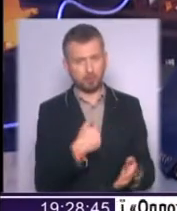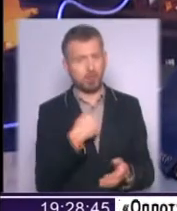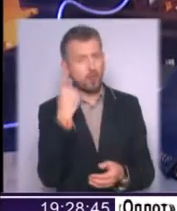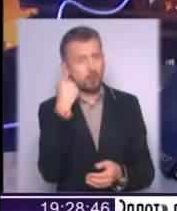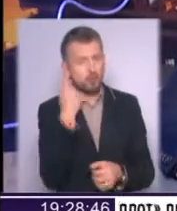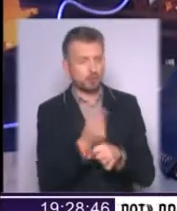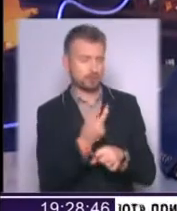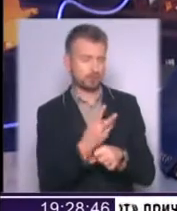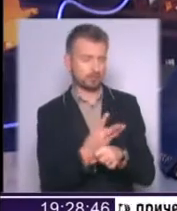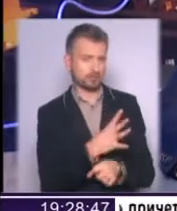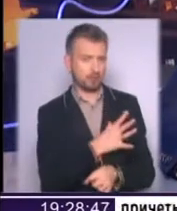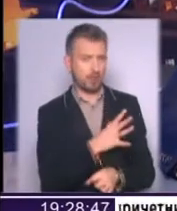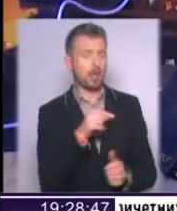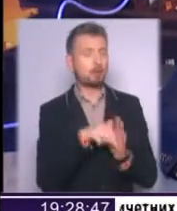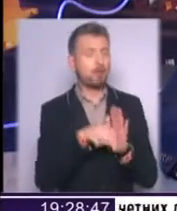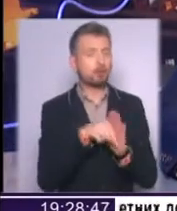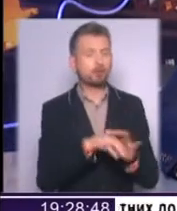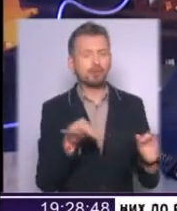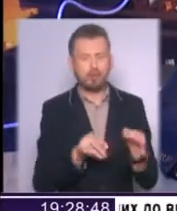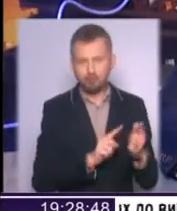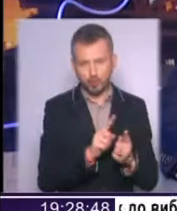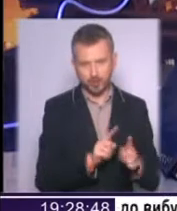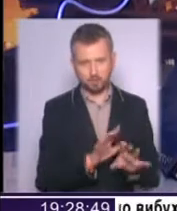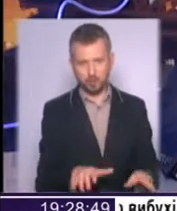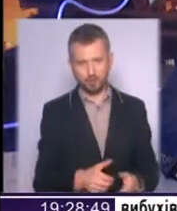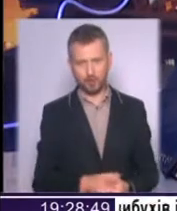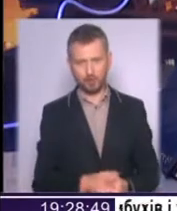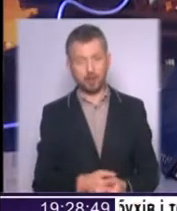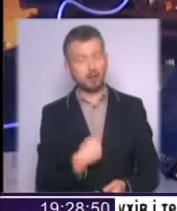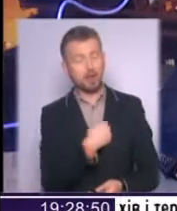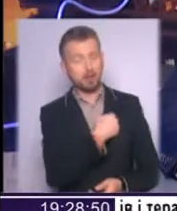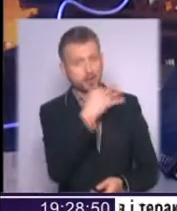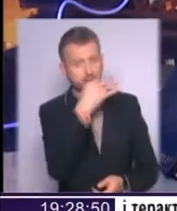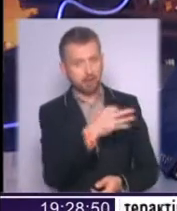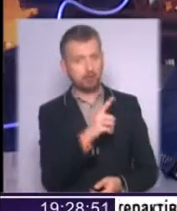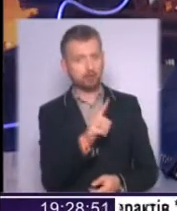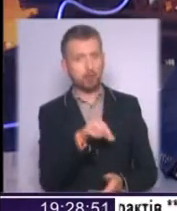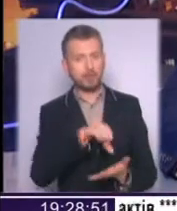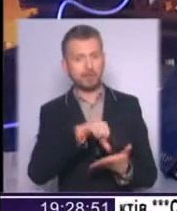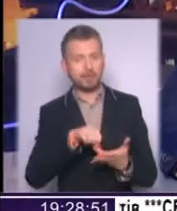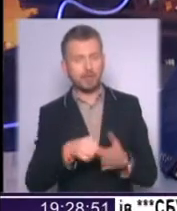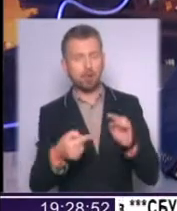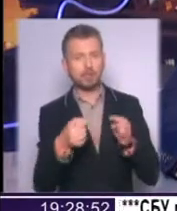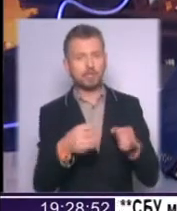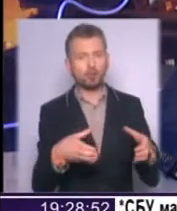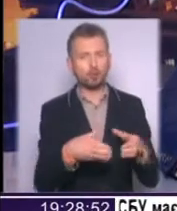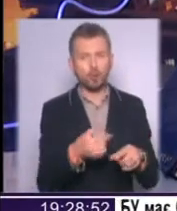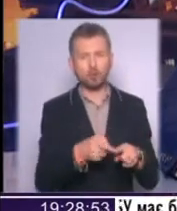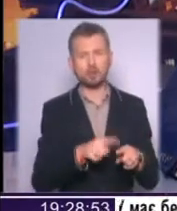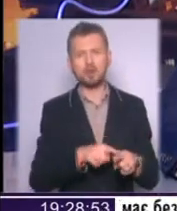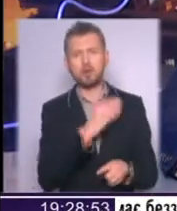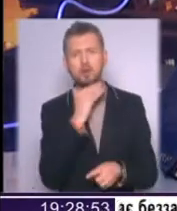нього неодноразово, і, по суті, нічого не змінювалося. І тому я хочу сказати, що саме представники опозиційного блоку, ці